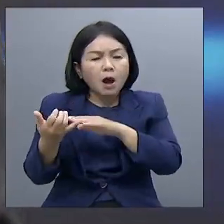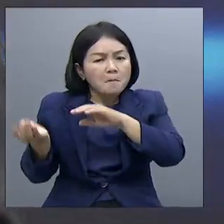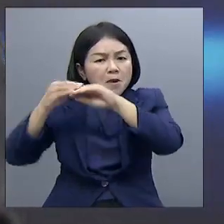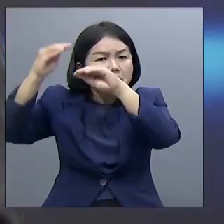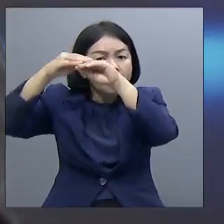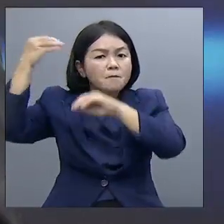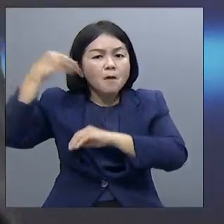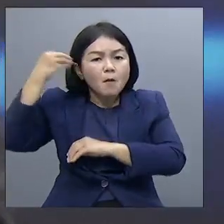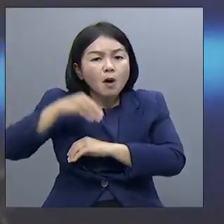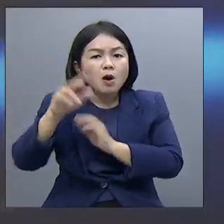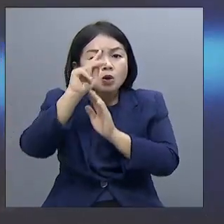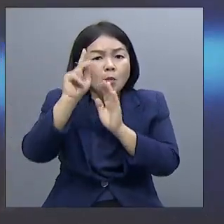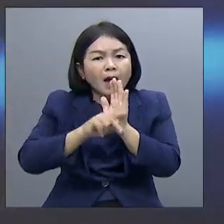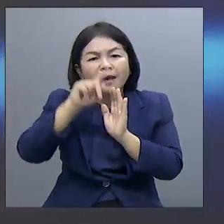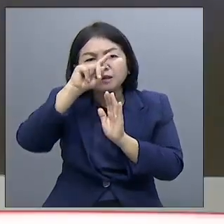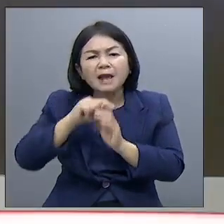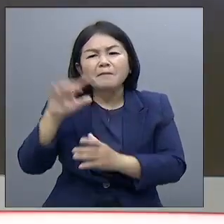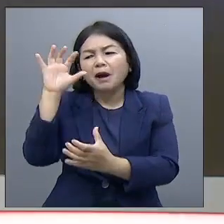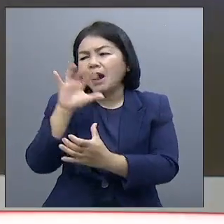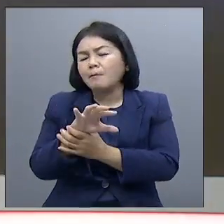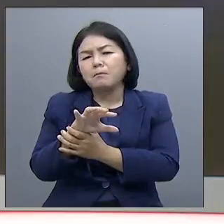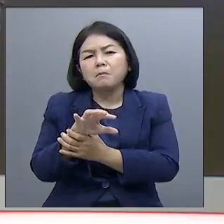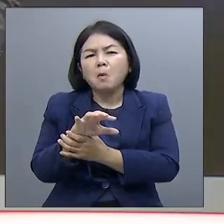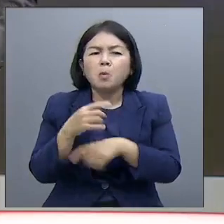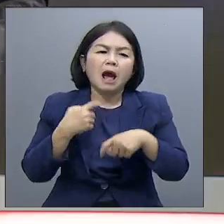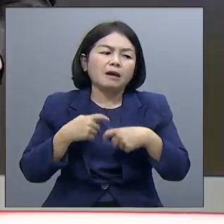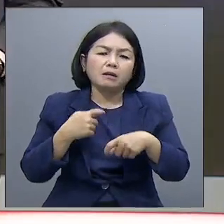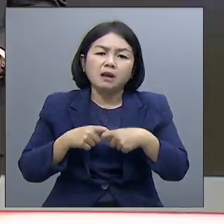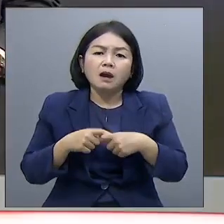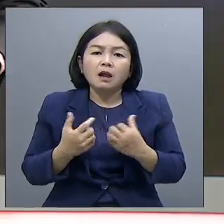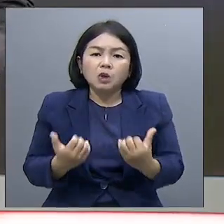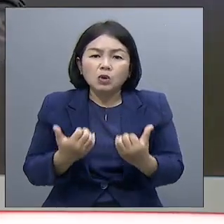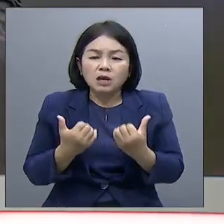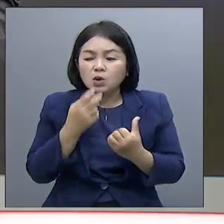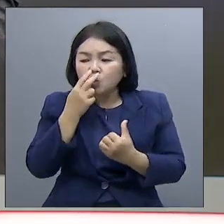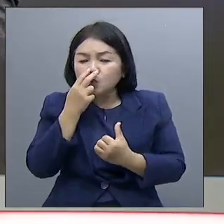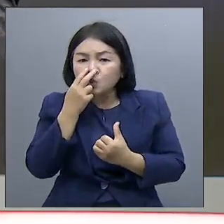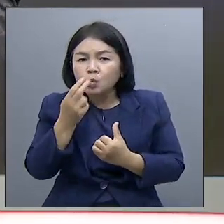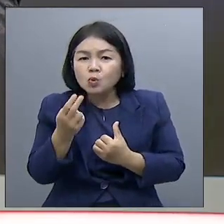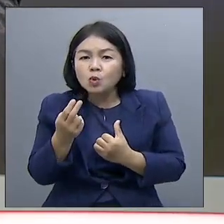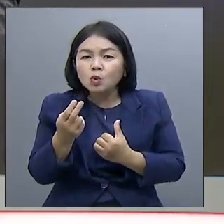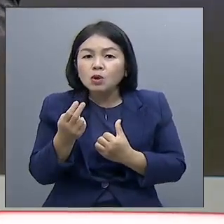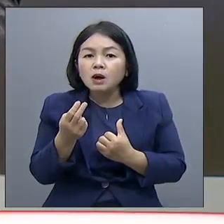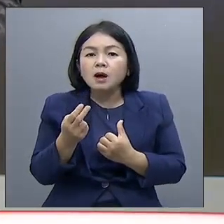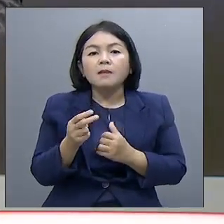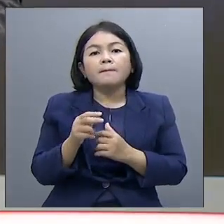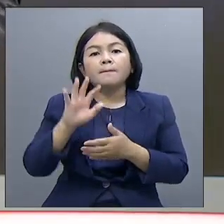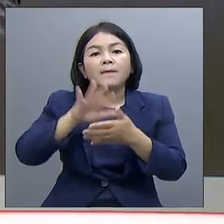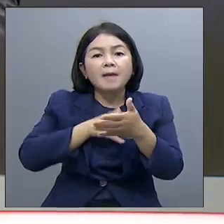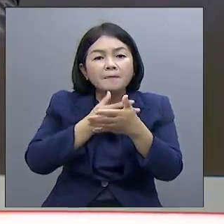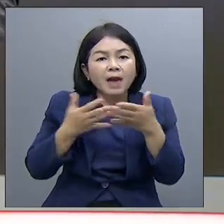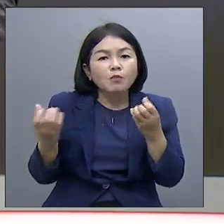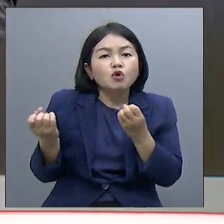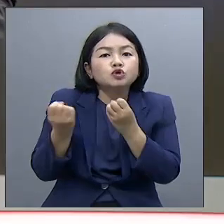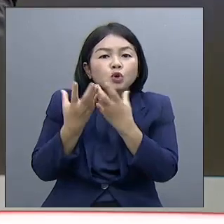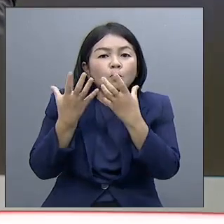รียกว่ากฎหมายบ้านเราก็ยังอ่อนอยู่ด้วยนะครับคุณผู้ชมครับเรื่องนี้ที่นักวิชาการเขาใช้คำว่าอาจจะเป็นมาตรการที่เป็นดาบสองคม